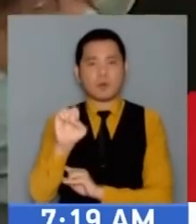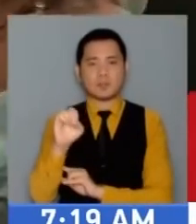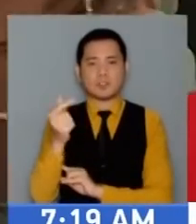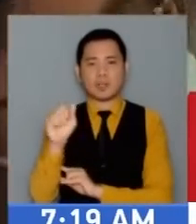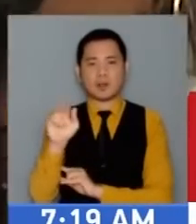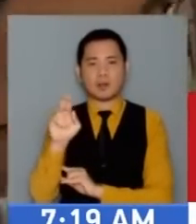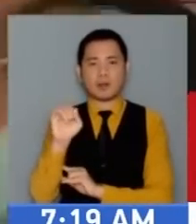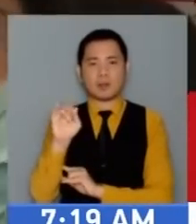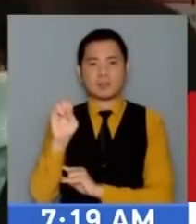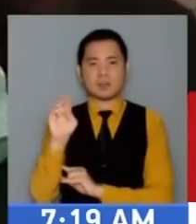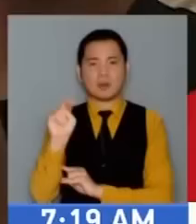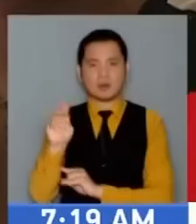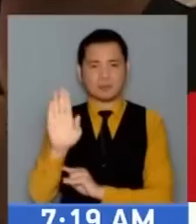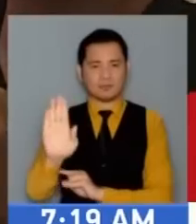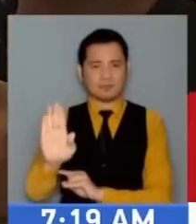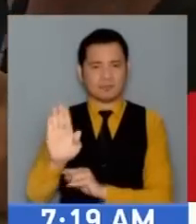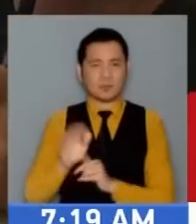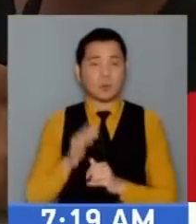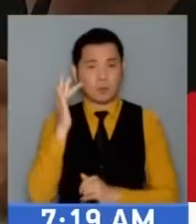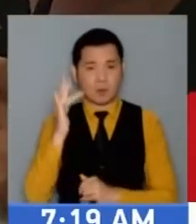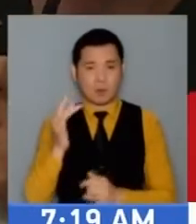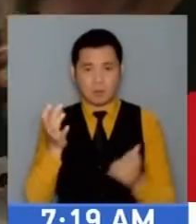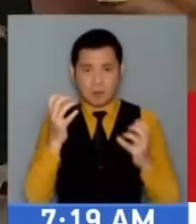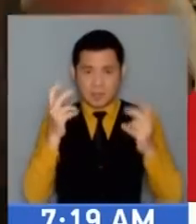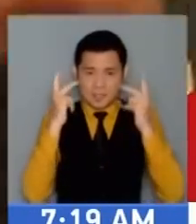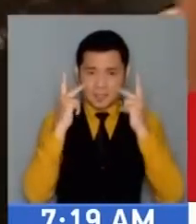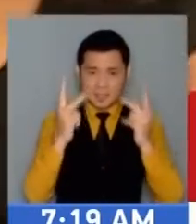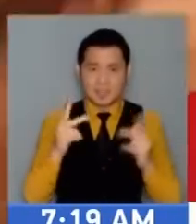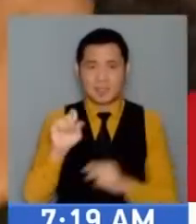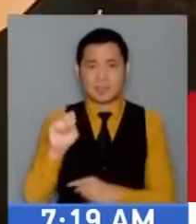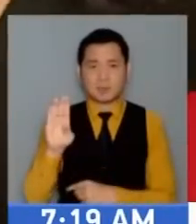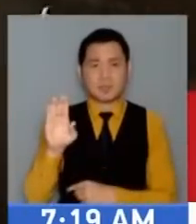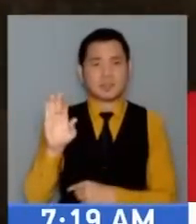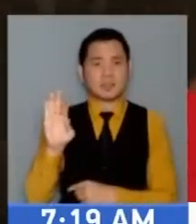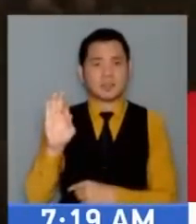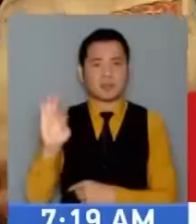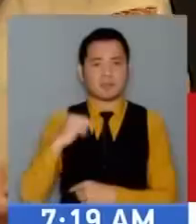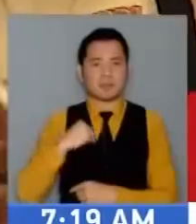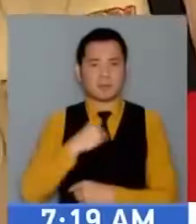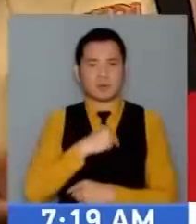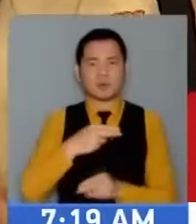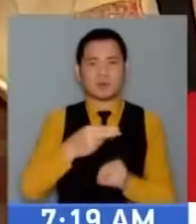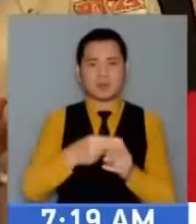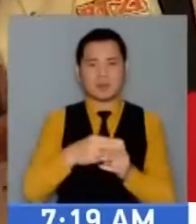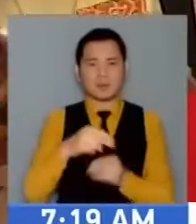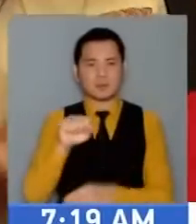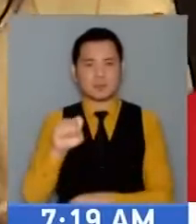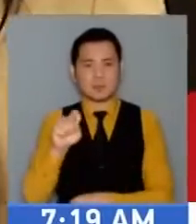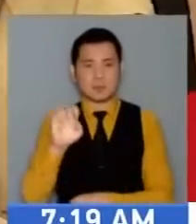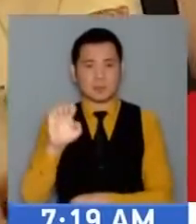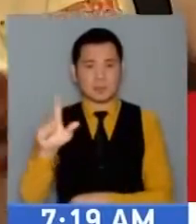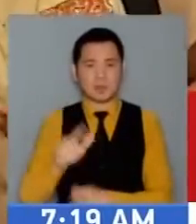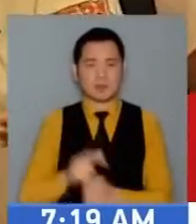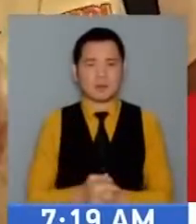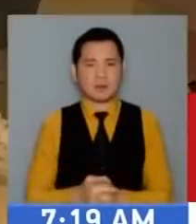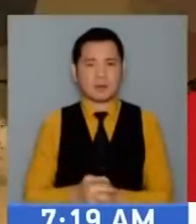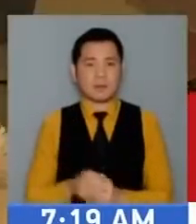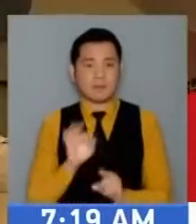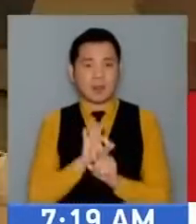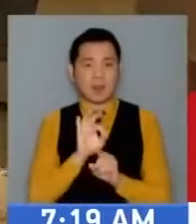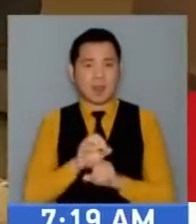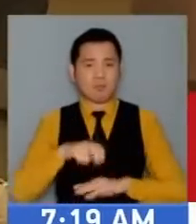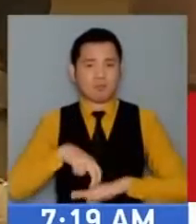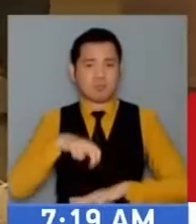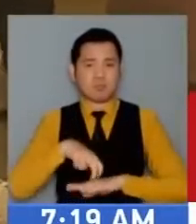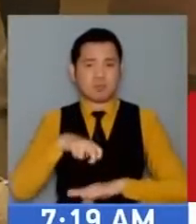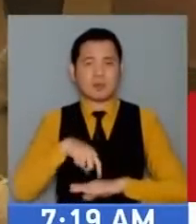2023 para makita si SB19 member Stell. Ang ilang fans napasayaw na nga ng SB19 hit song na Gento